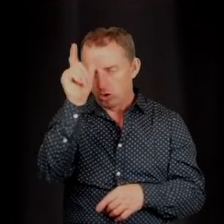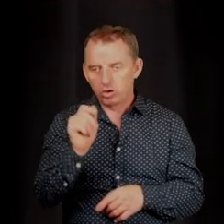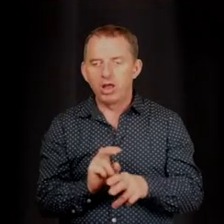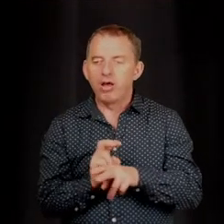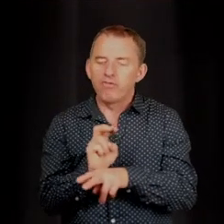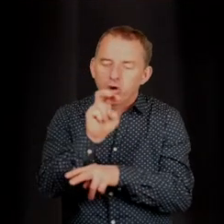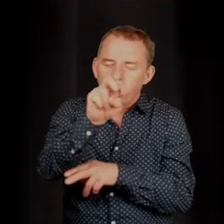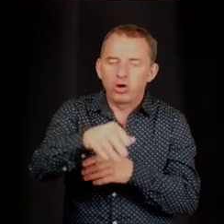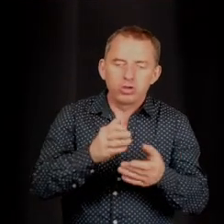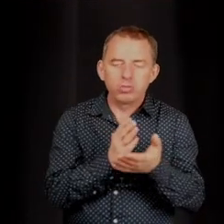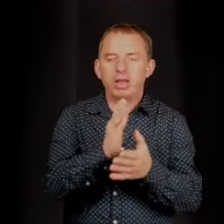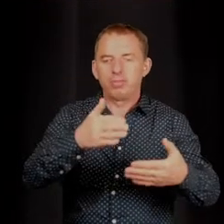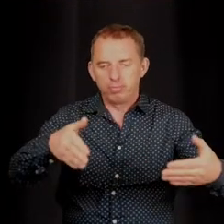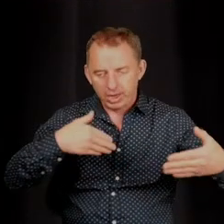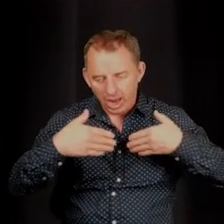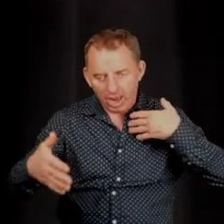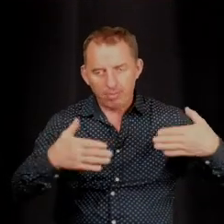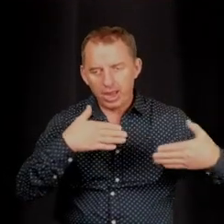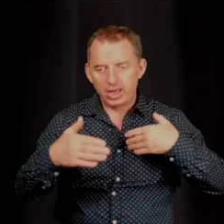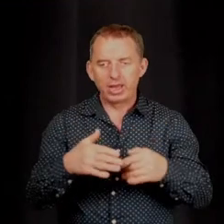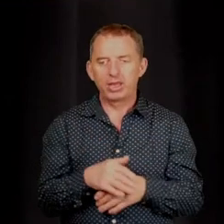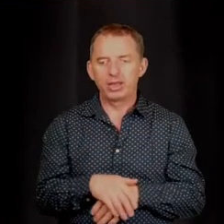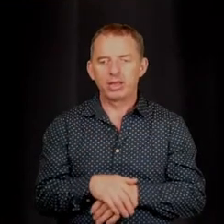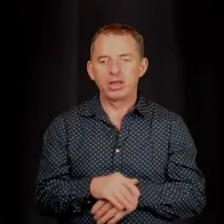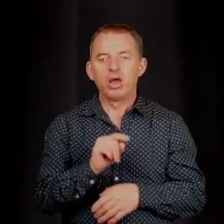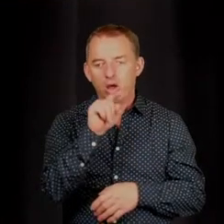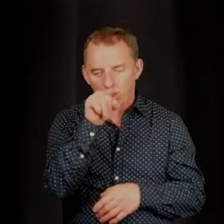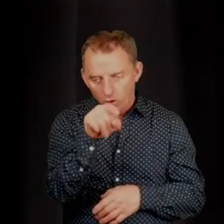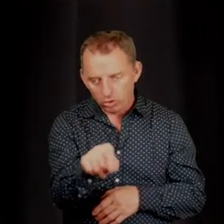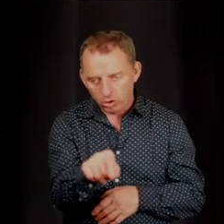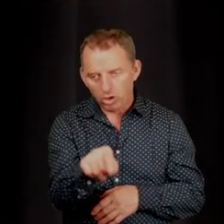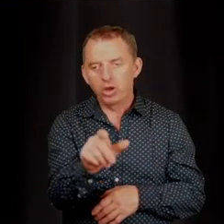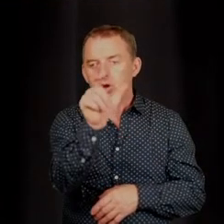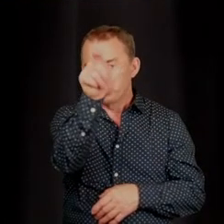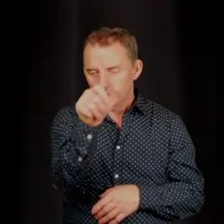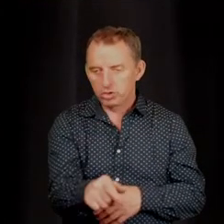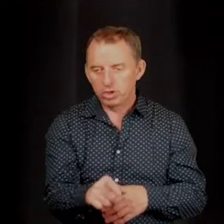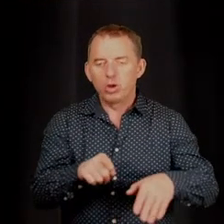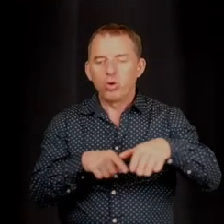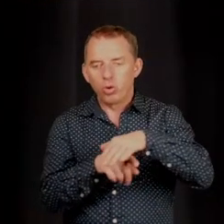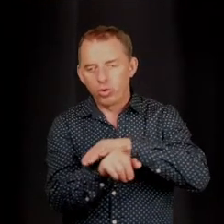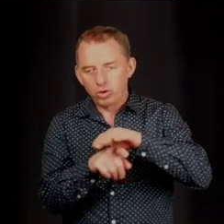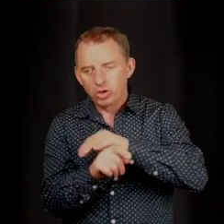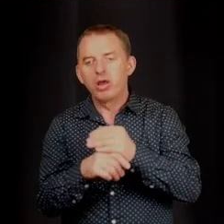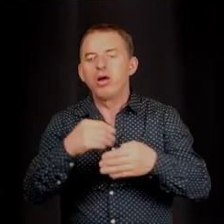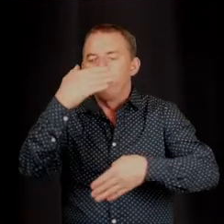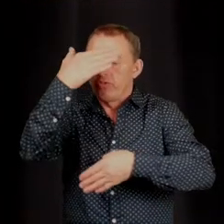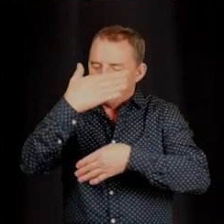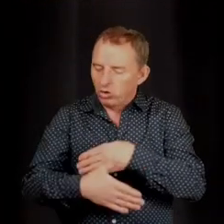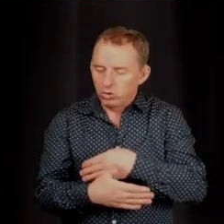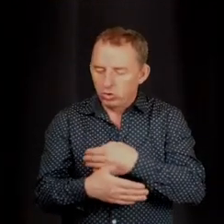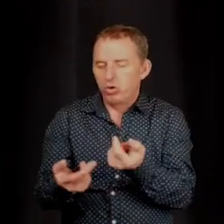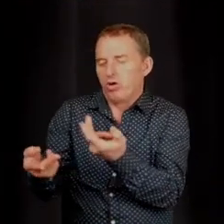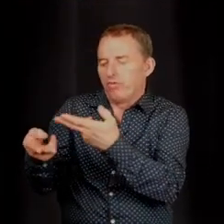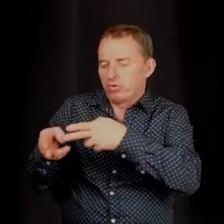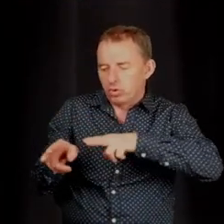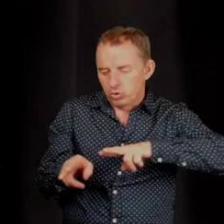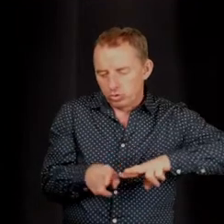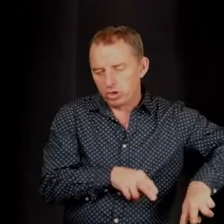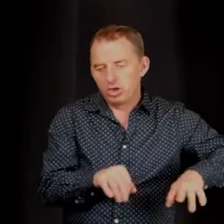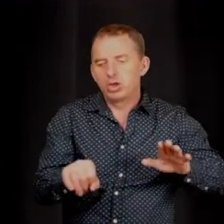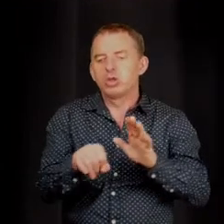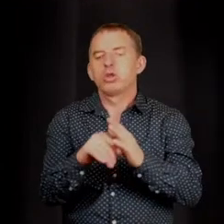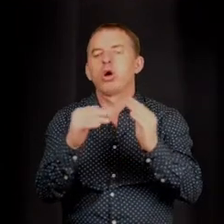te bramy. The refugees have come home. Oto ci uchodźcy w końcu wrócili do domu. The evacuees are in a